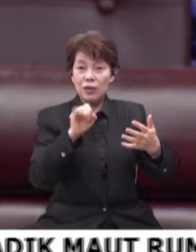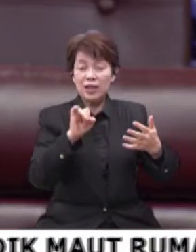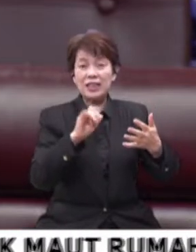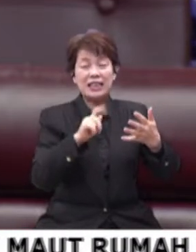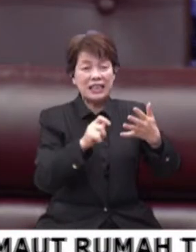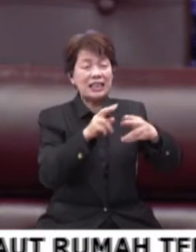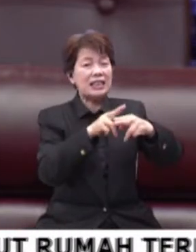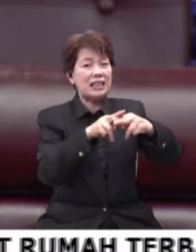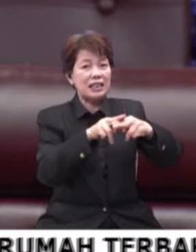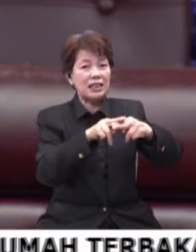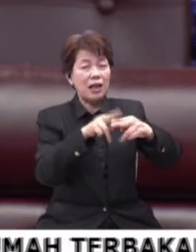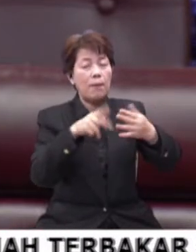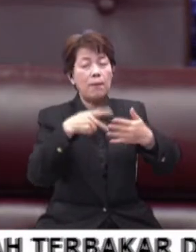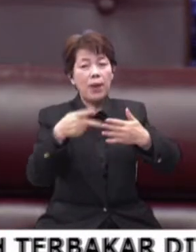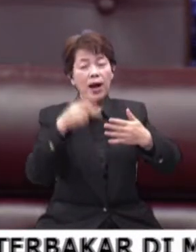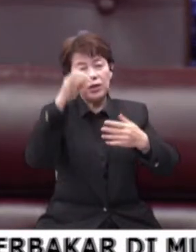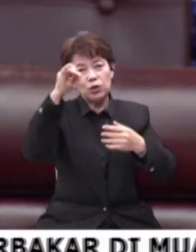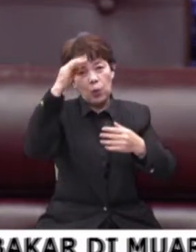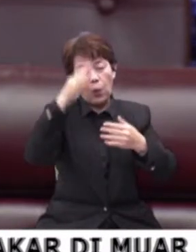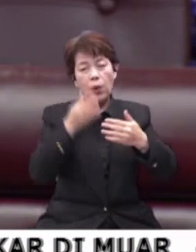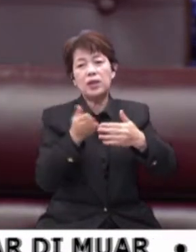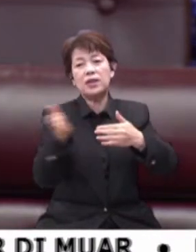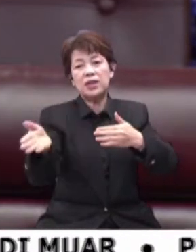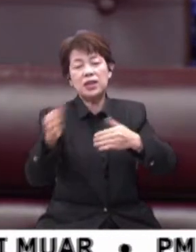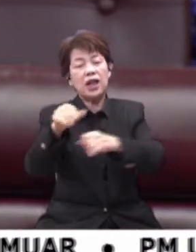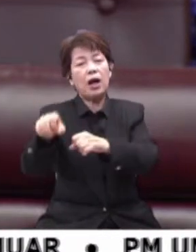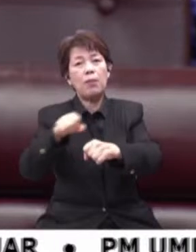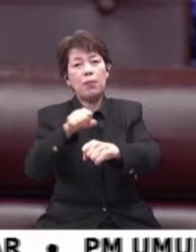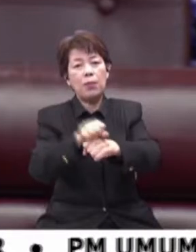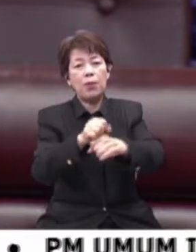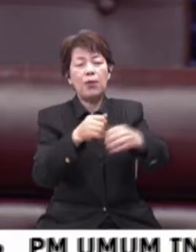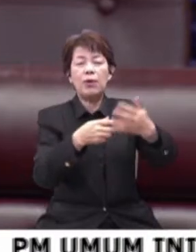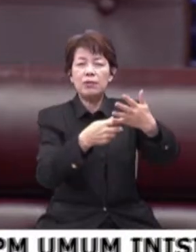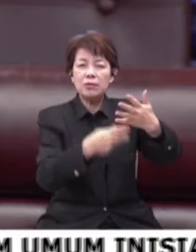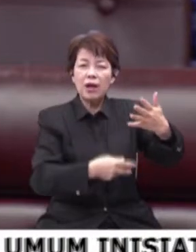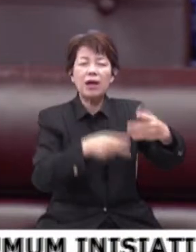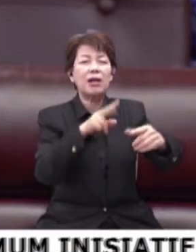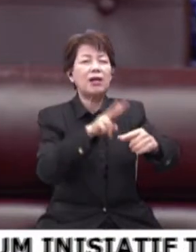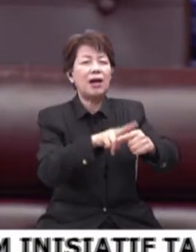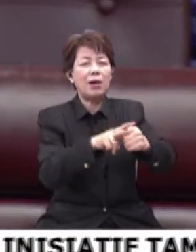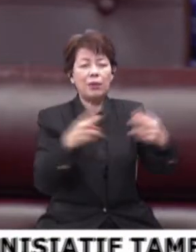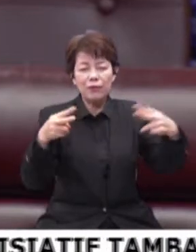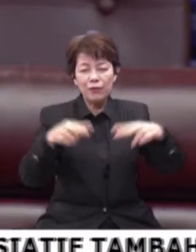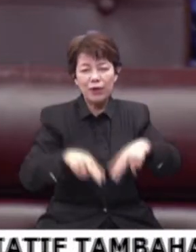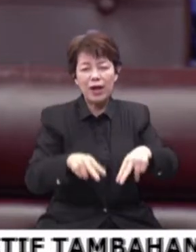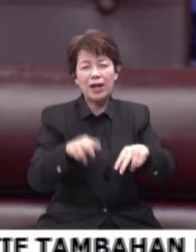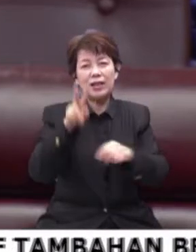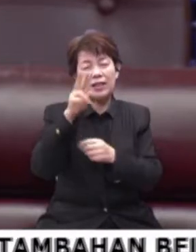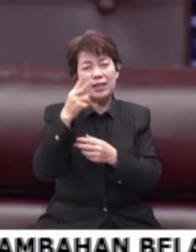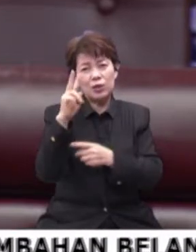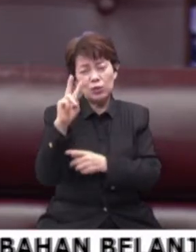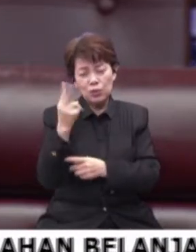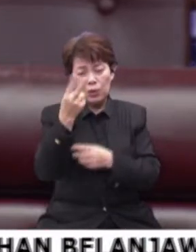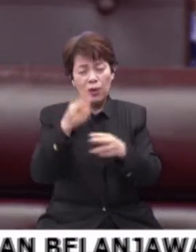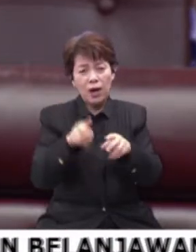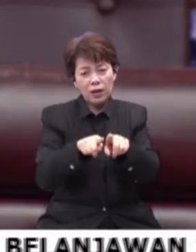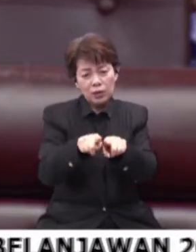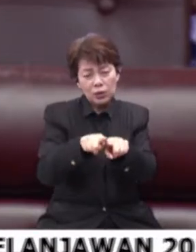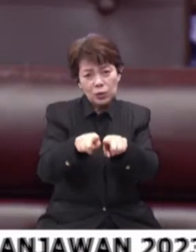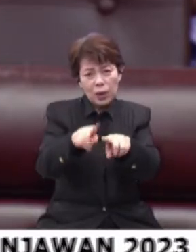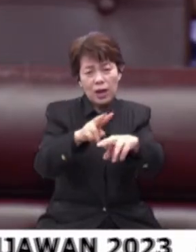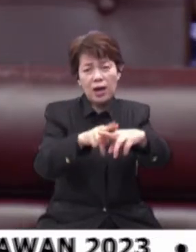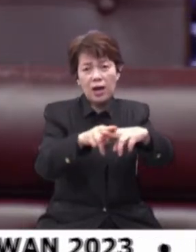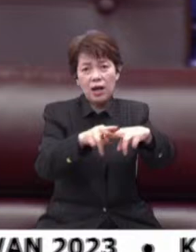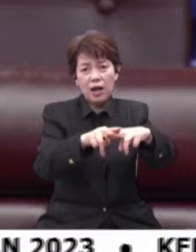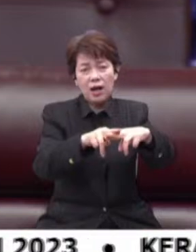serta proyek-projek naik taraf landasan seperti Klambi double track dan landasan bergambar